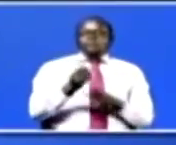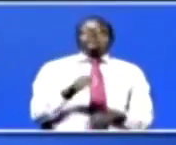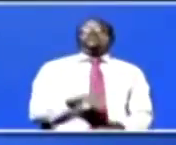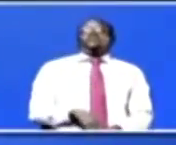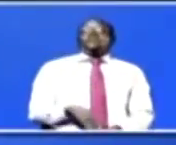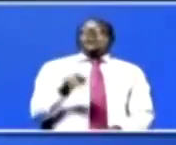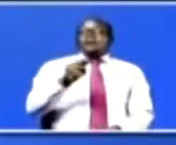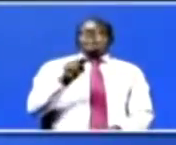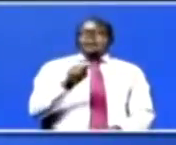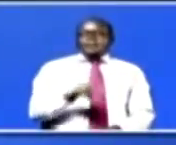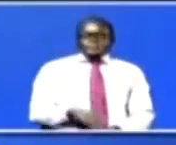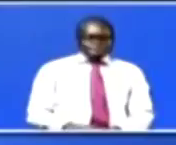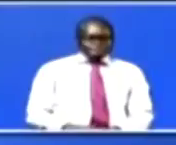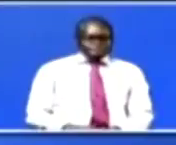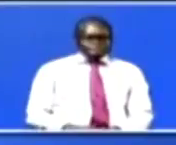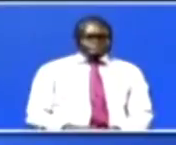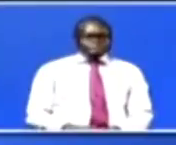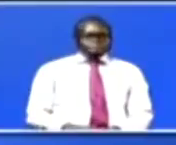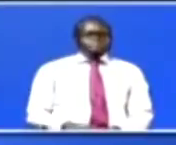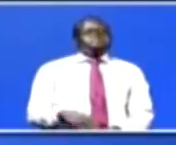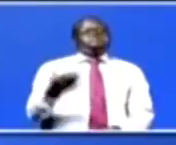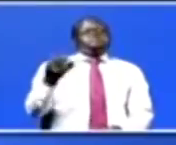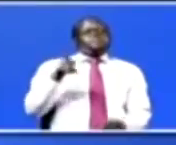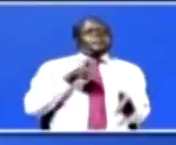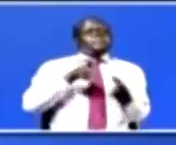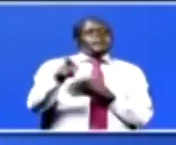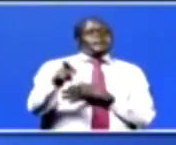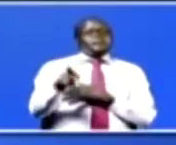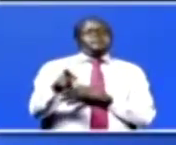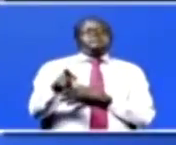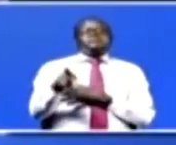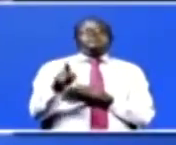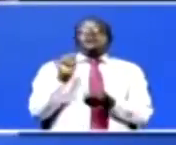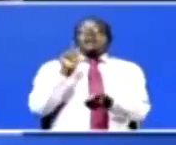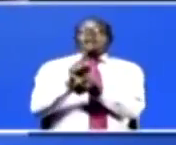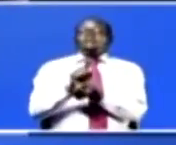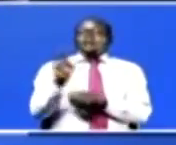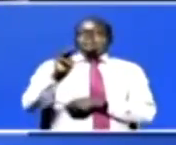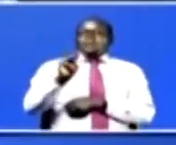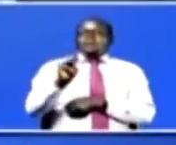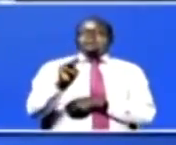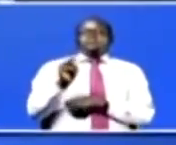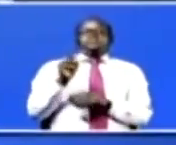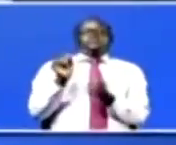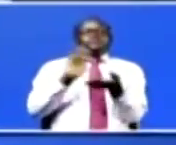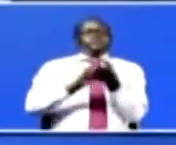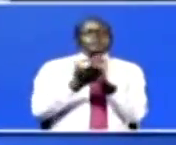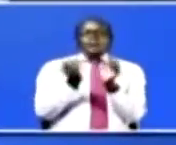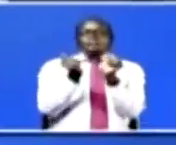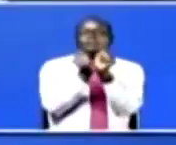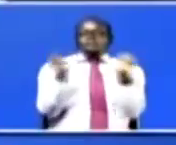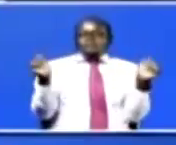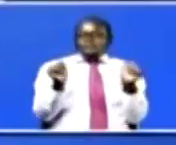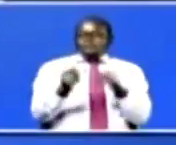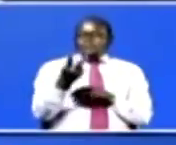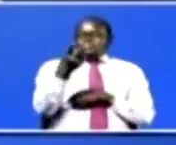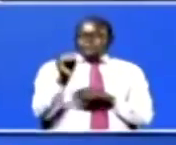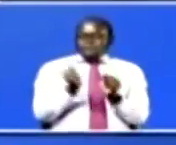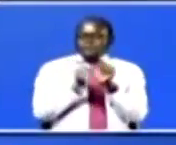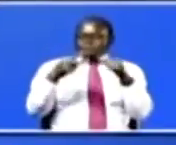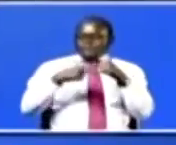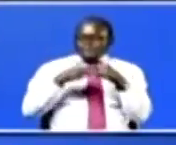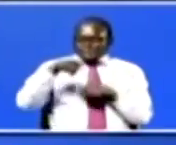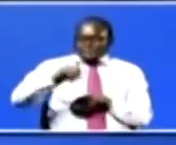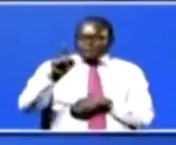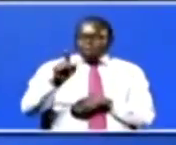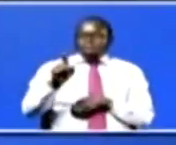Namanga. Kosa hilo hata hivyo lilimgharimu Bosco faini ya shilingi milioni 15. Kwenye kampeni za uchaguzi mwaka 2017,